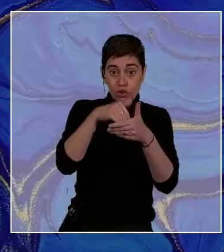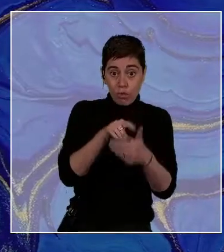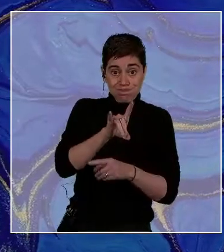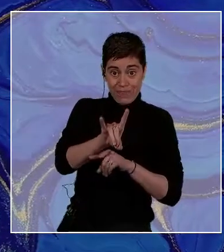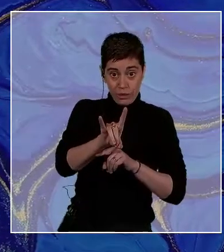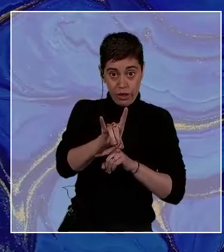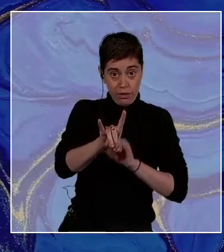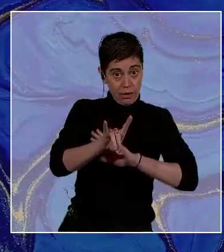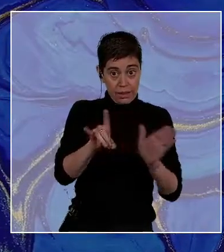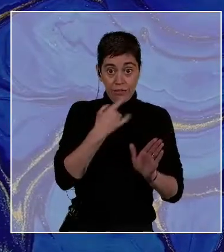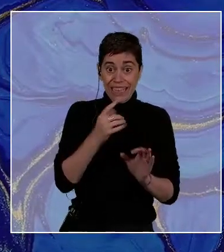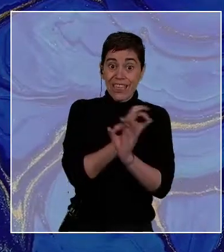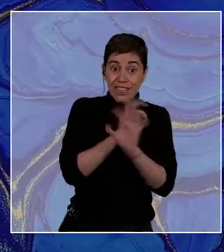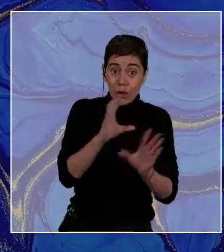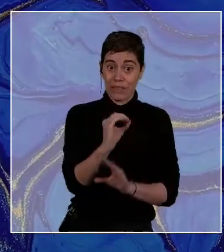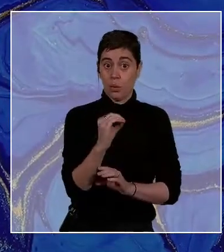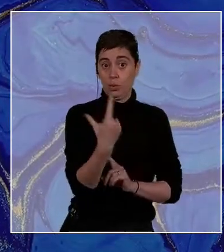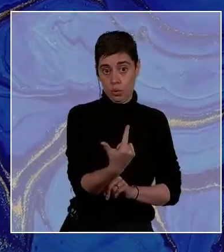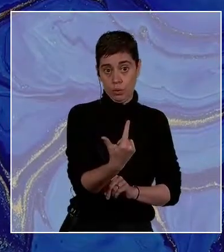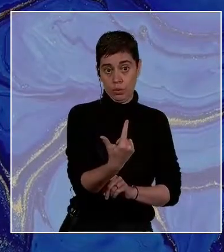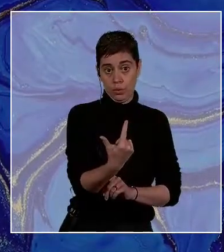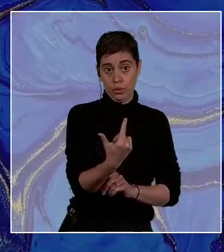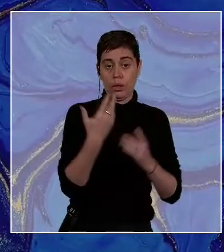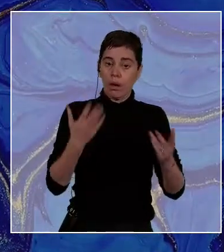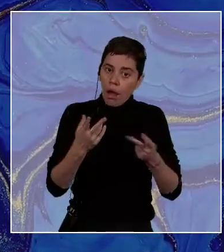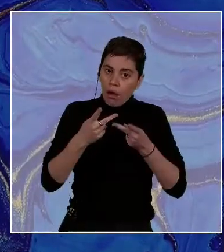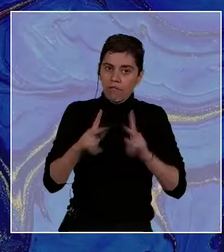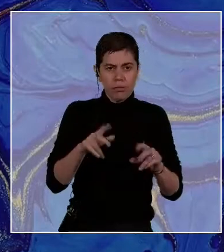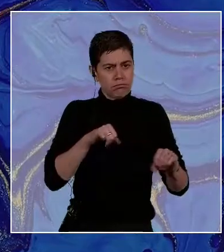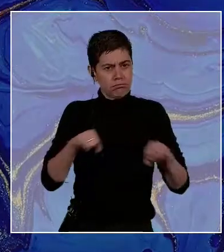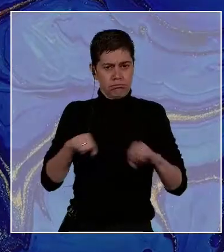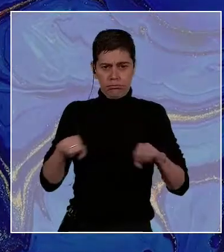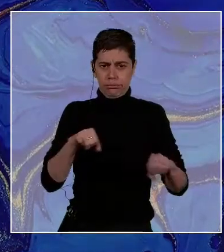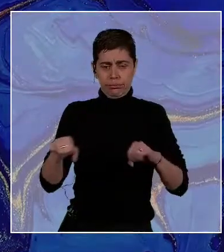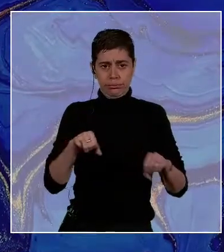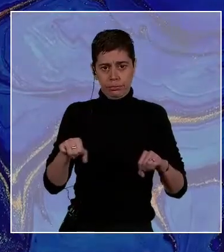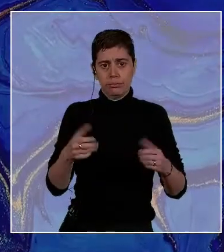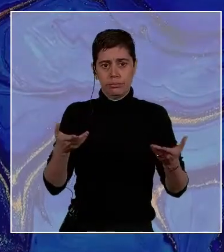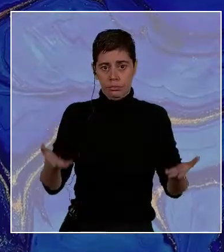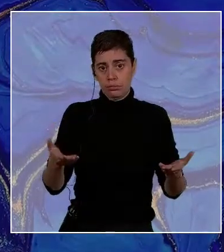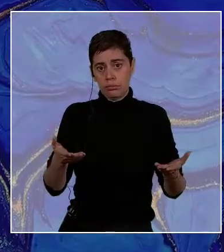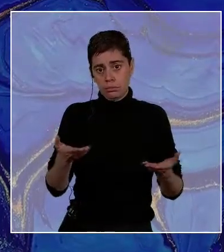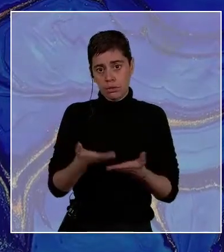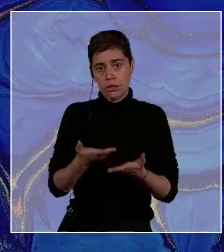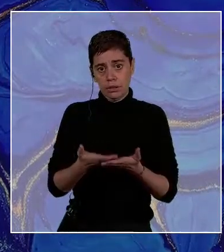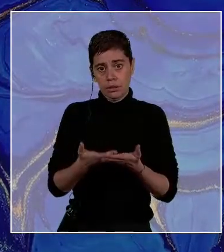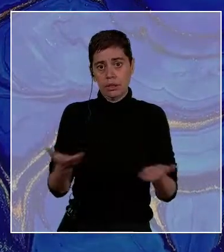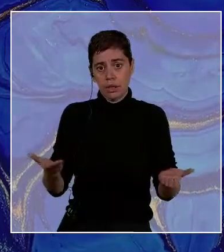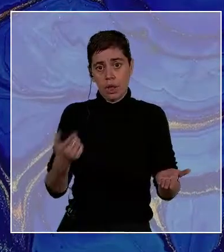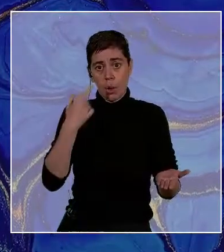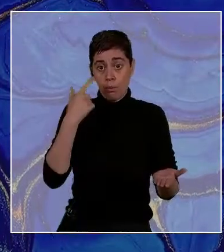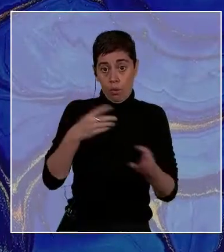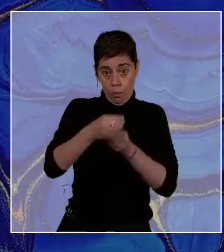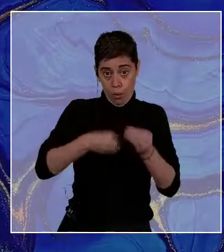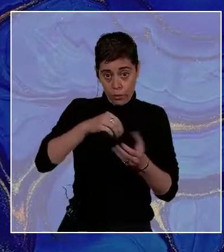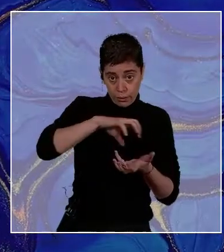nulle. Mais là, vous voyez que les villes travaillent de manière très active dans cette voie d'une